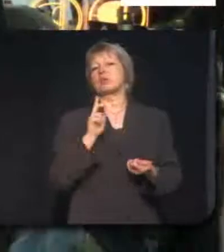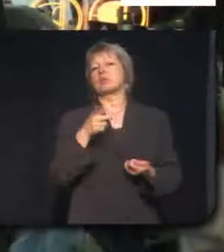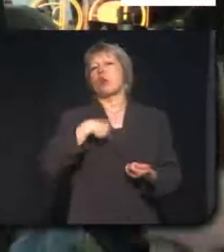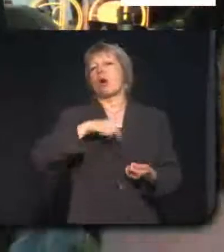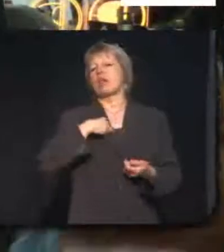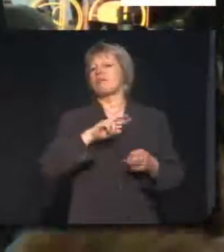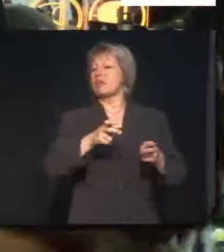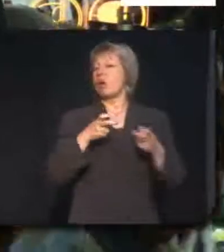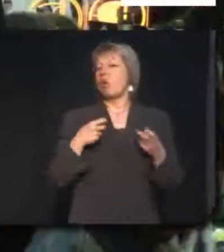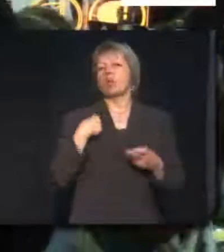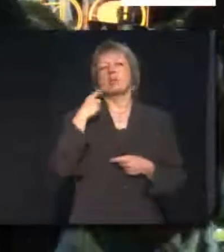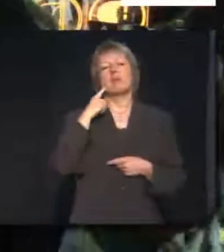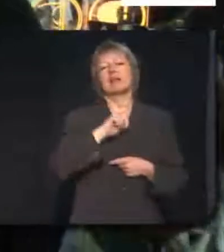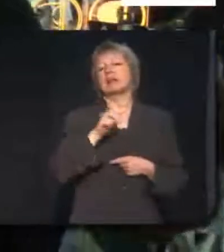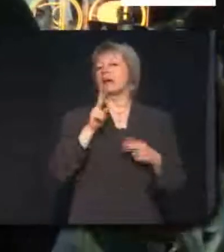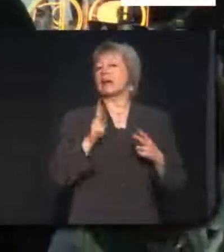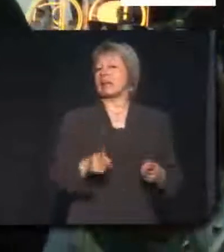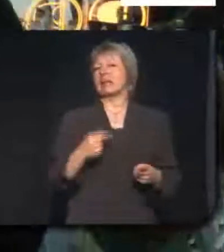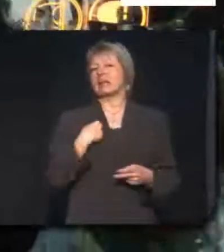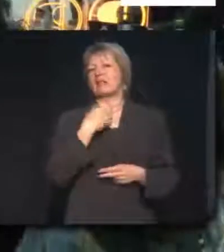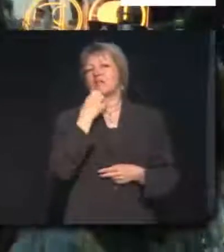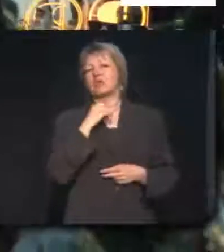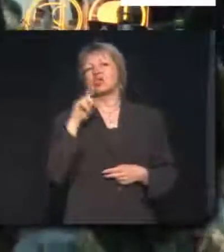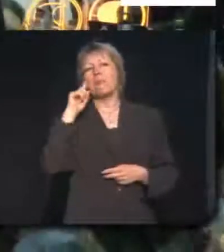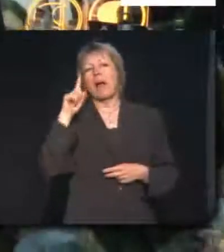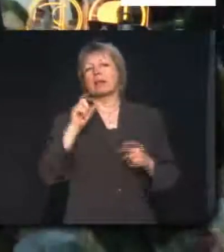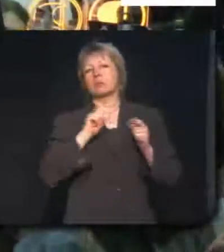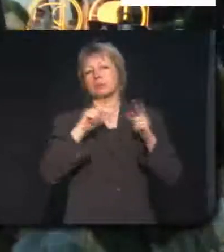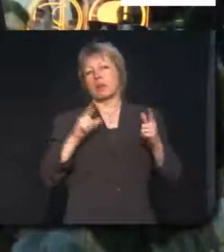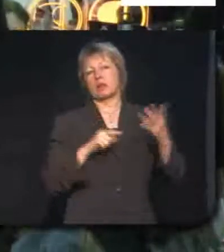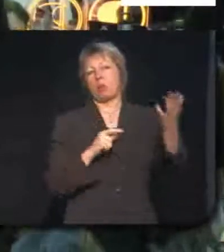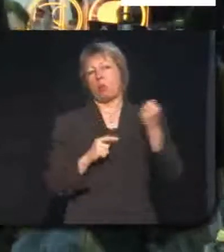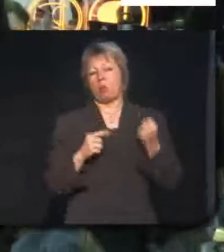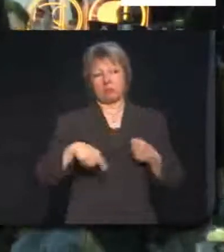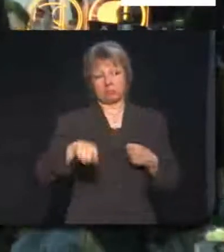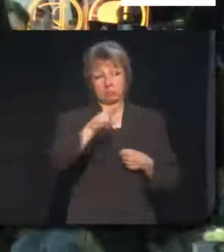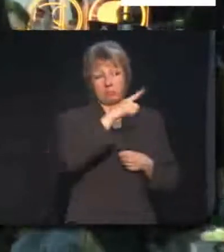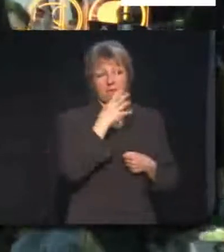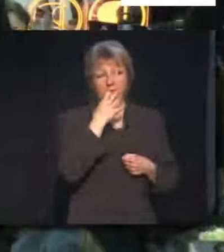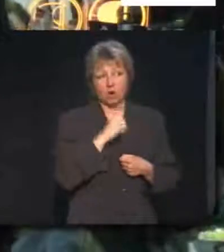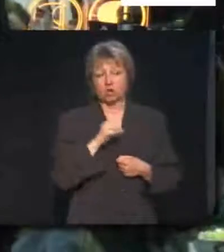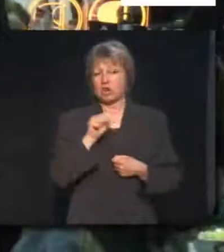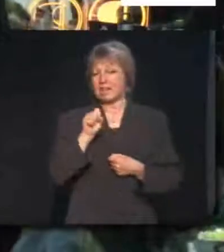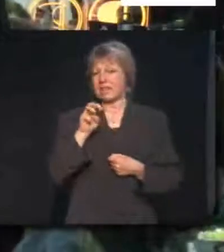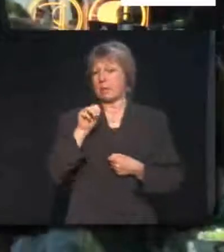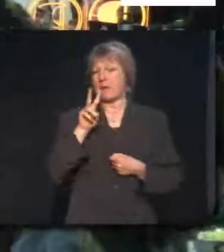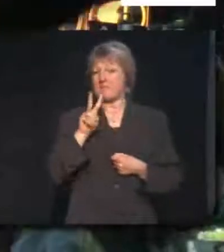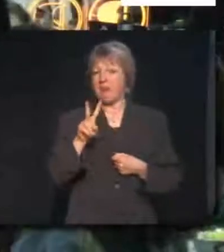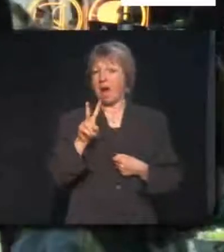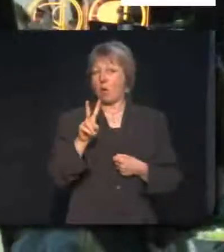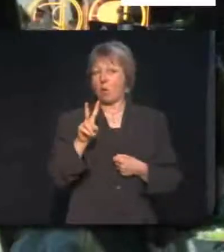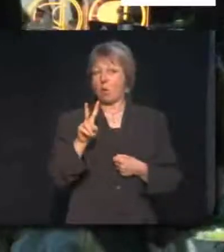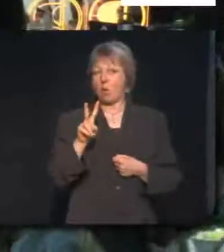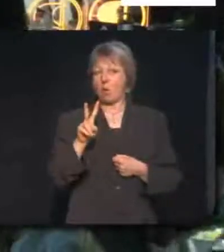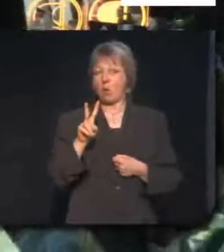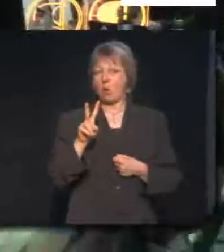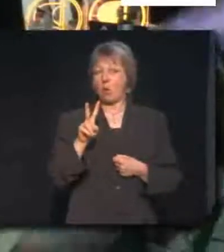für nicht richtig deswegen möchte ich hier ein Meinungsbild einholen möchte die Versammlung die Wahlen zu SMV wiederholen ja oder nein